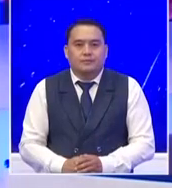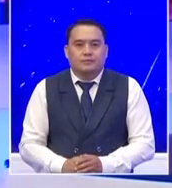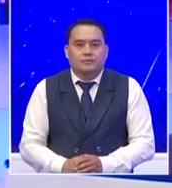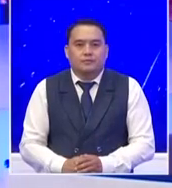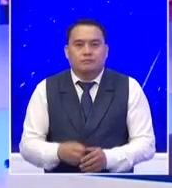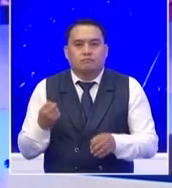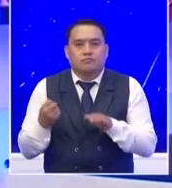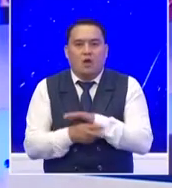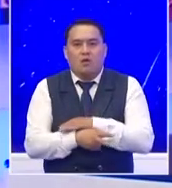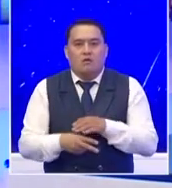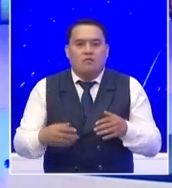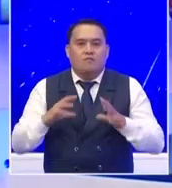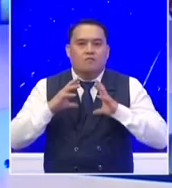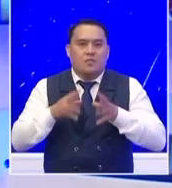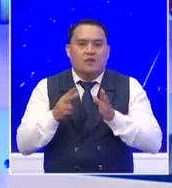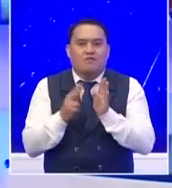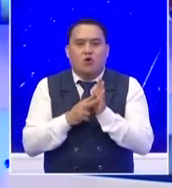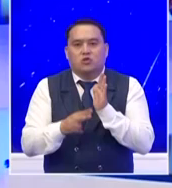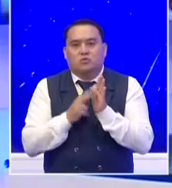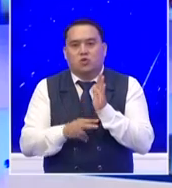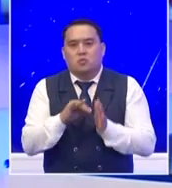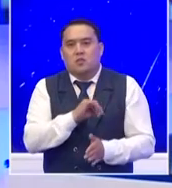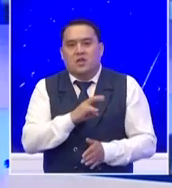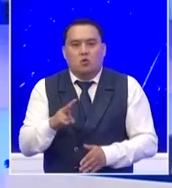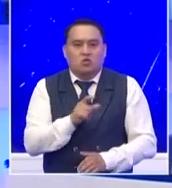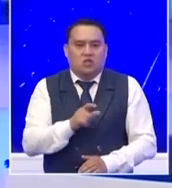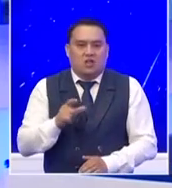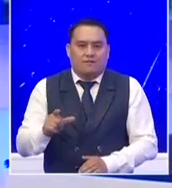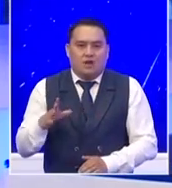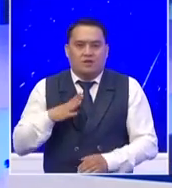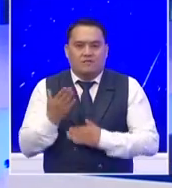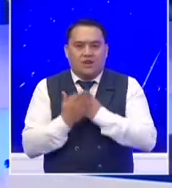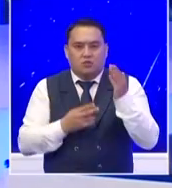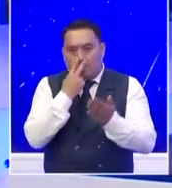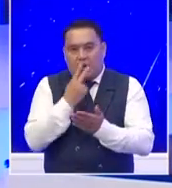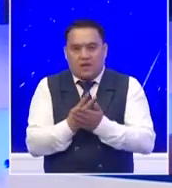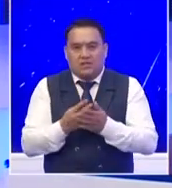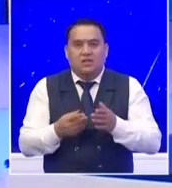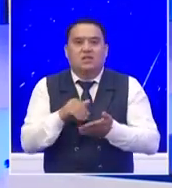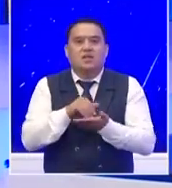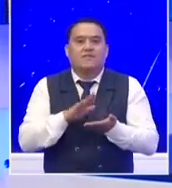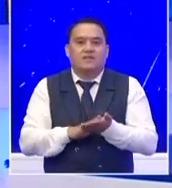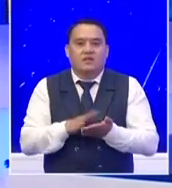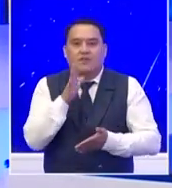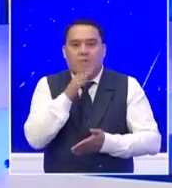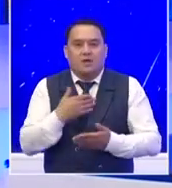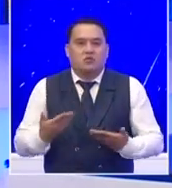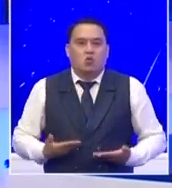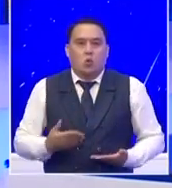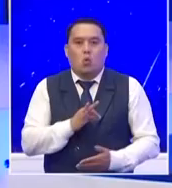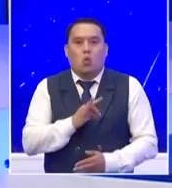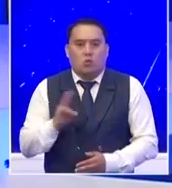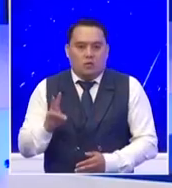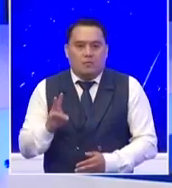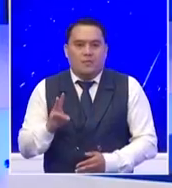Число беженцев в мире достигло почти 80 миллионов человек. Это самый высокий показатель, зарегистрированный за время существования